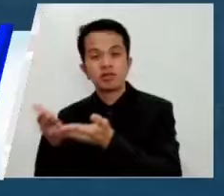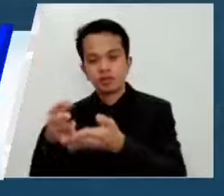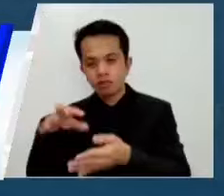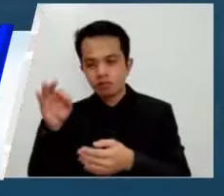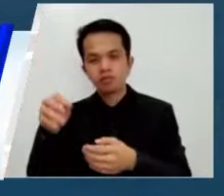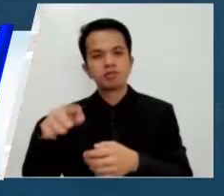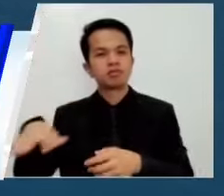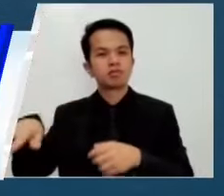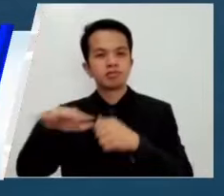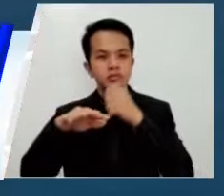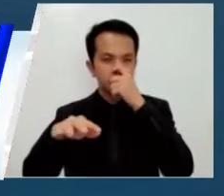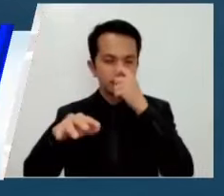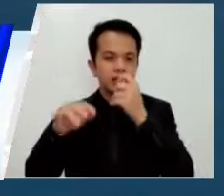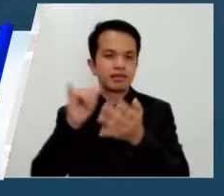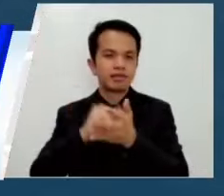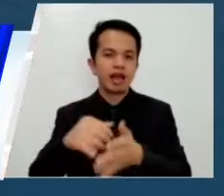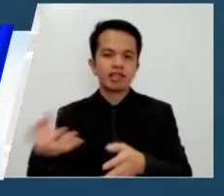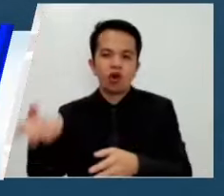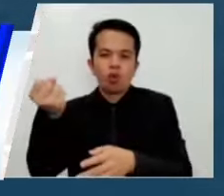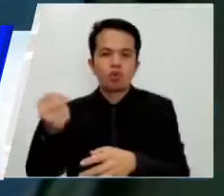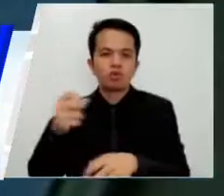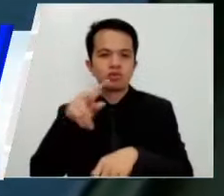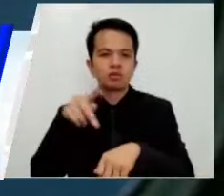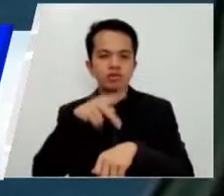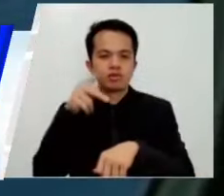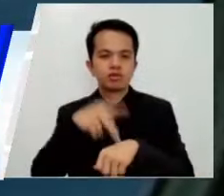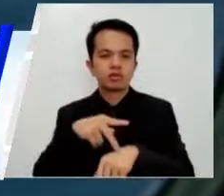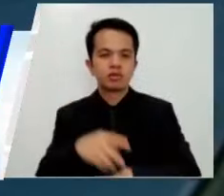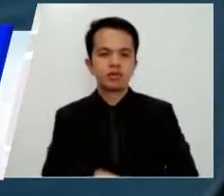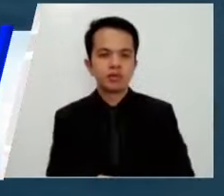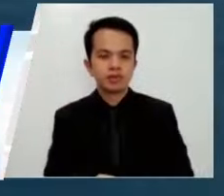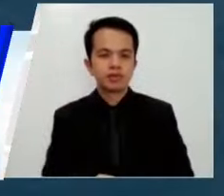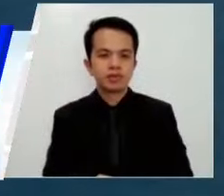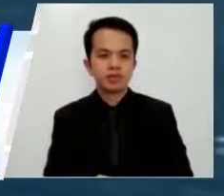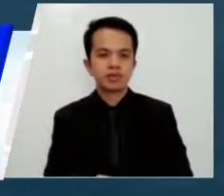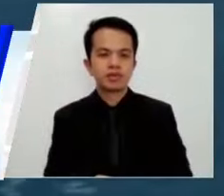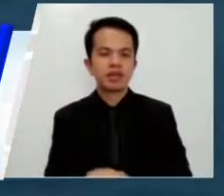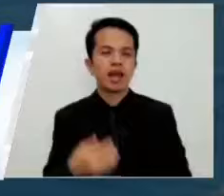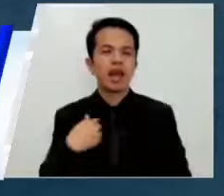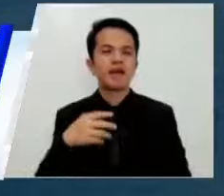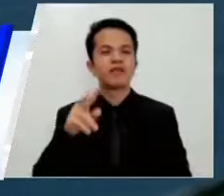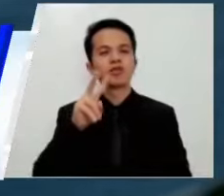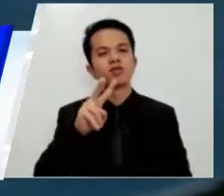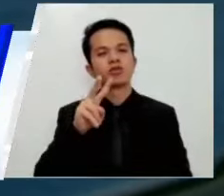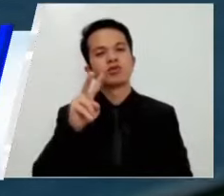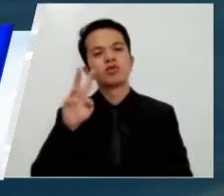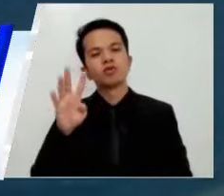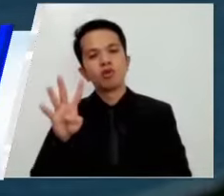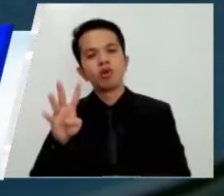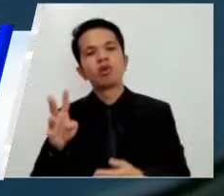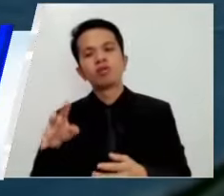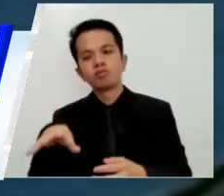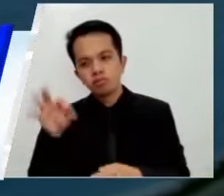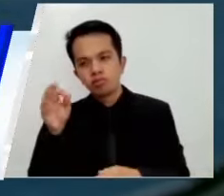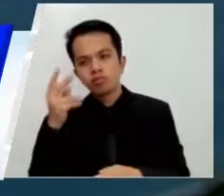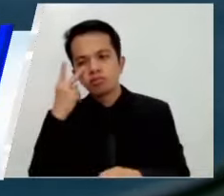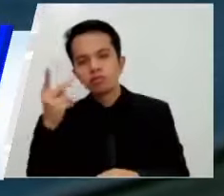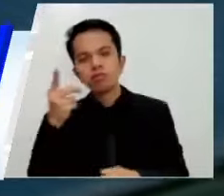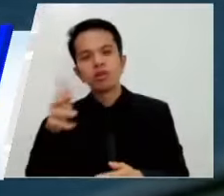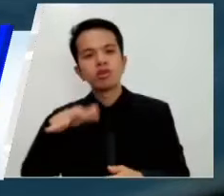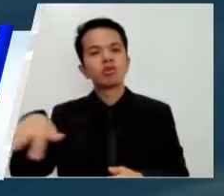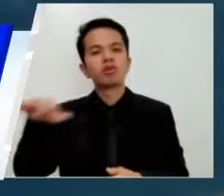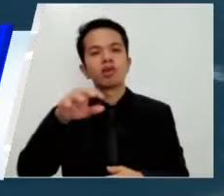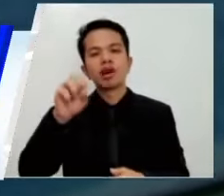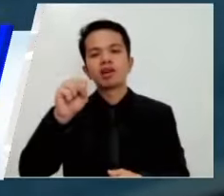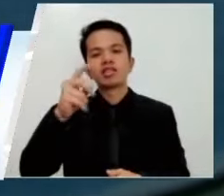na okupado ng Pilipinas sa West Philippine Sea. 24 sa mga ito namataan sa vicinity ng Scarborough Shoal